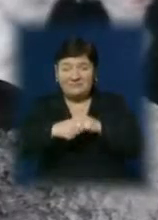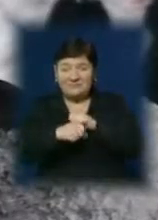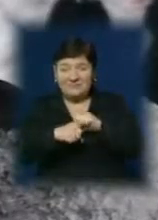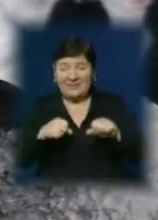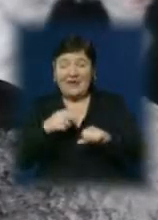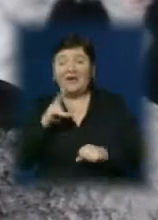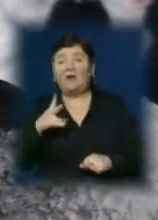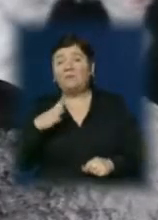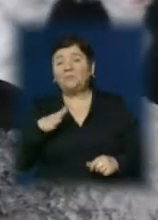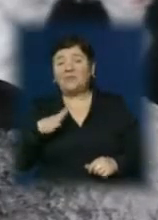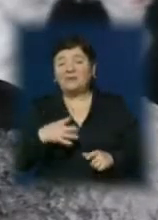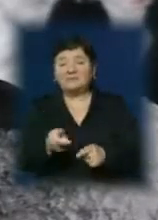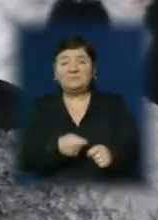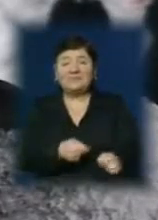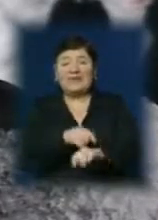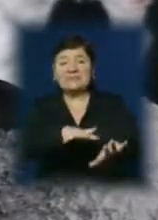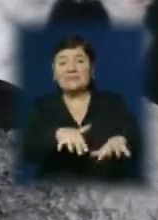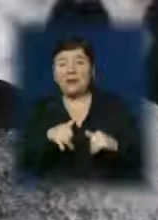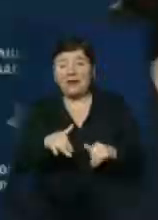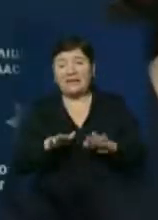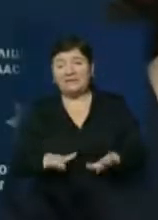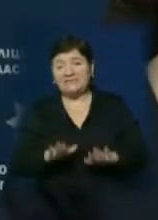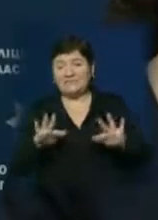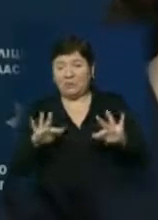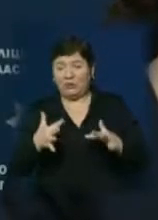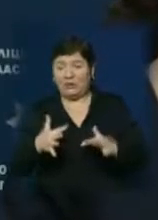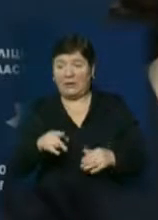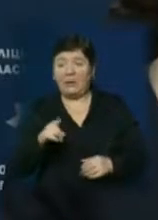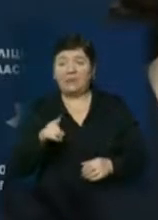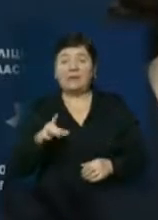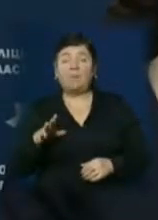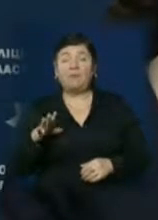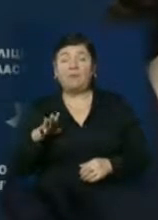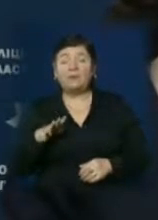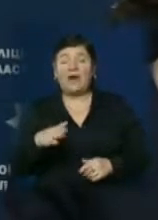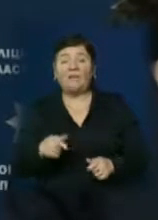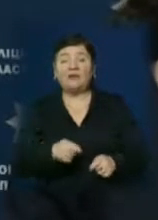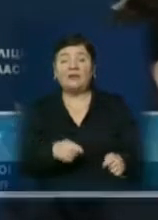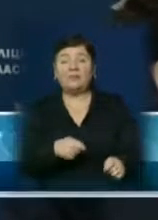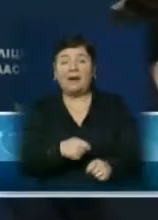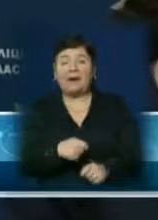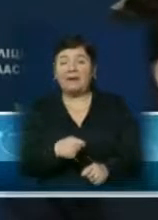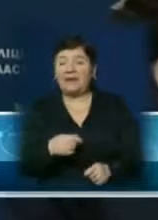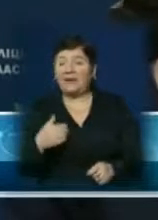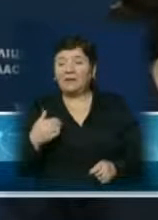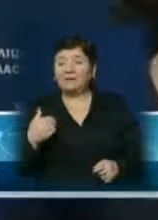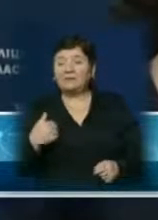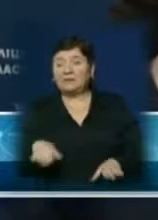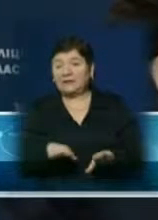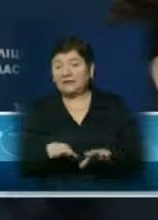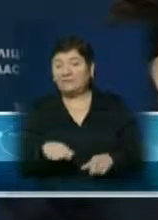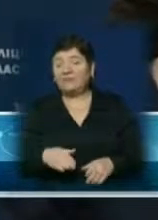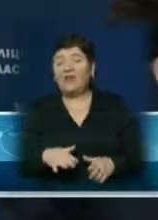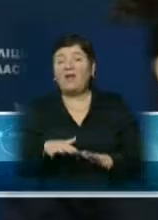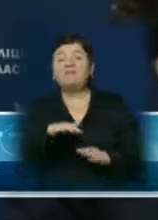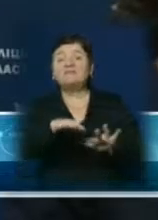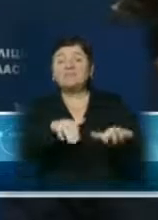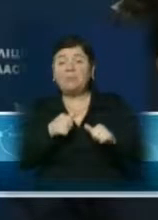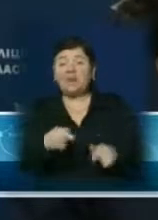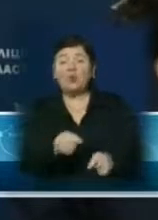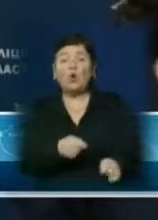також вилучили вогнепальну зброю на місці події. Там була вогнепальна зброя, однак поранень вогнепальних немає. Вилучили